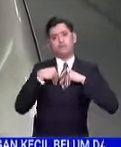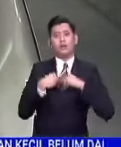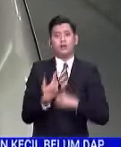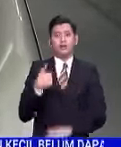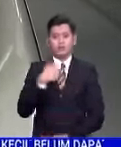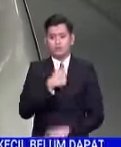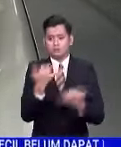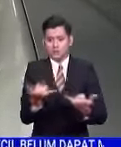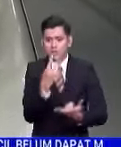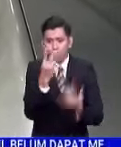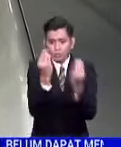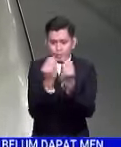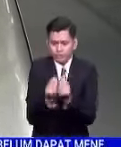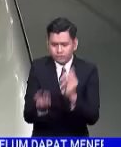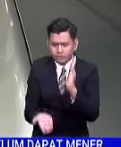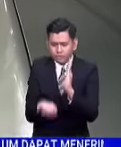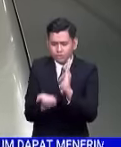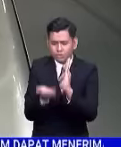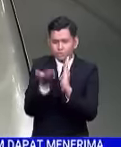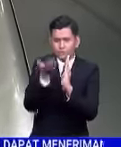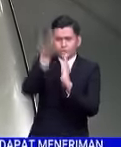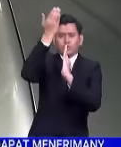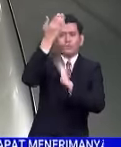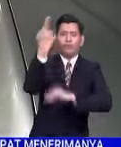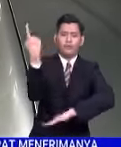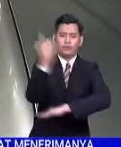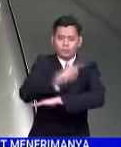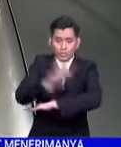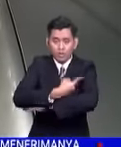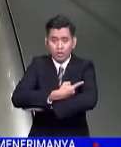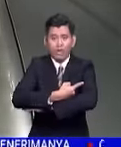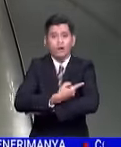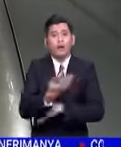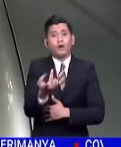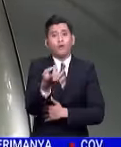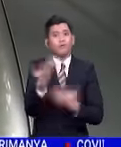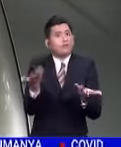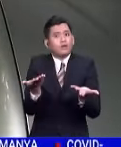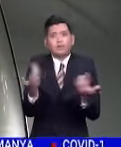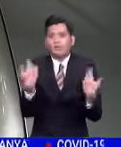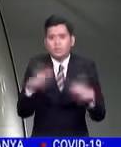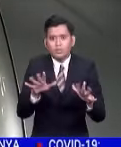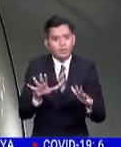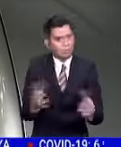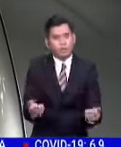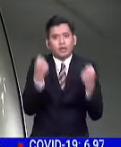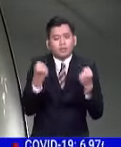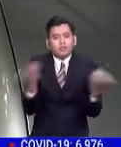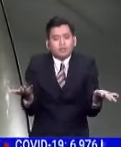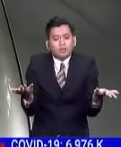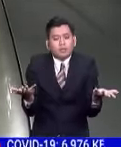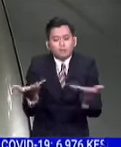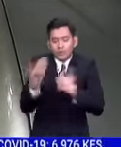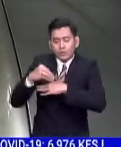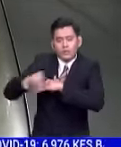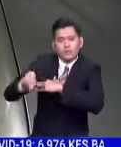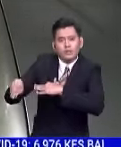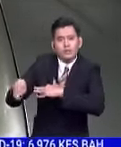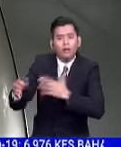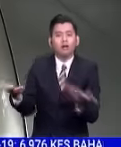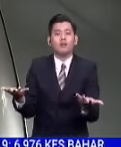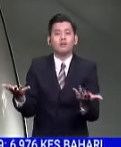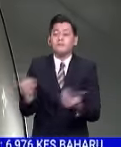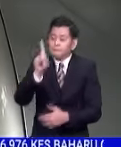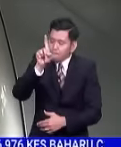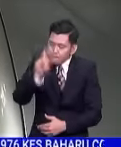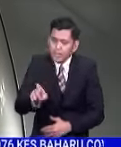hari membuka mata kalian? Atau adakah kalian cukup kebal daripada jangkitan COVID-19? Tanamkan rasa